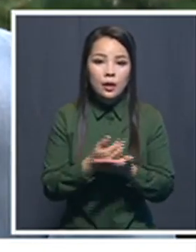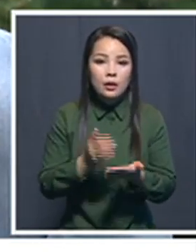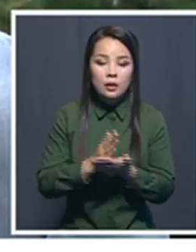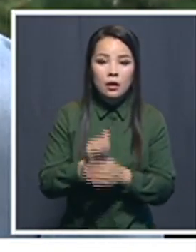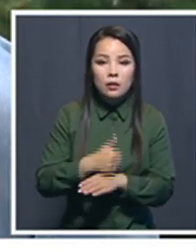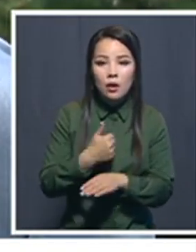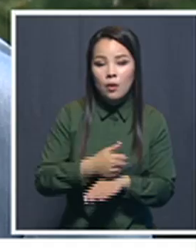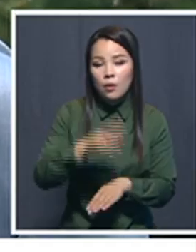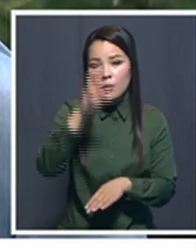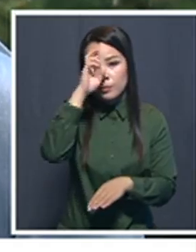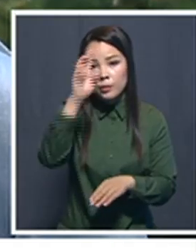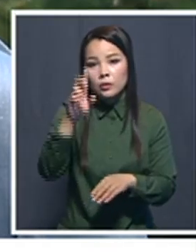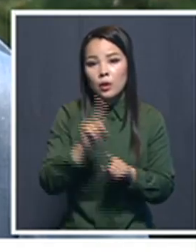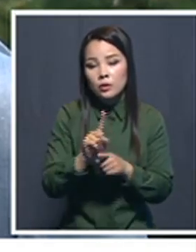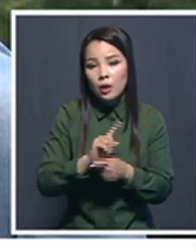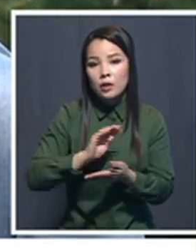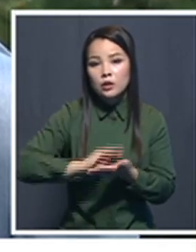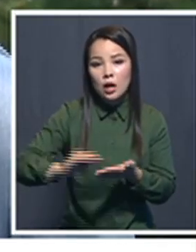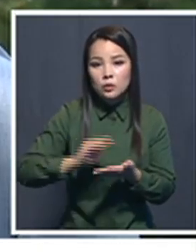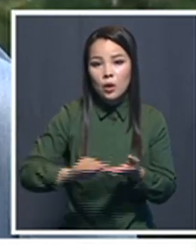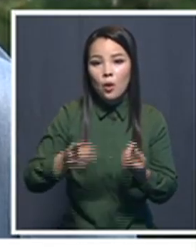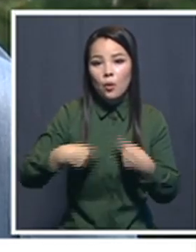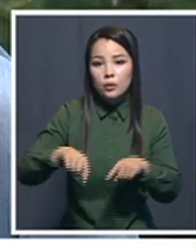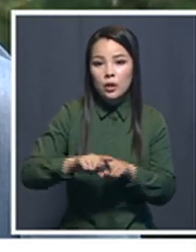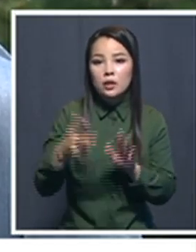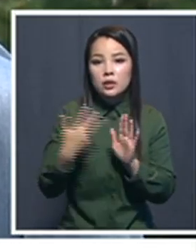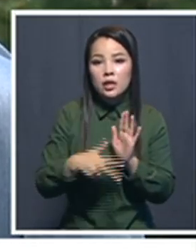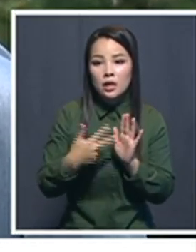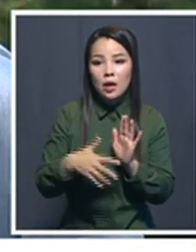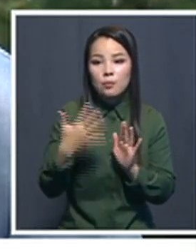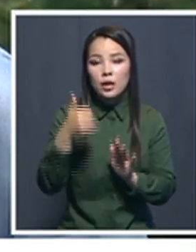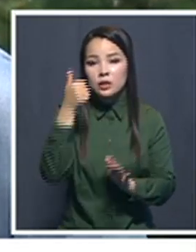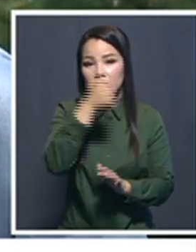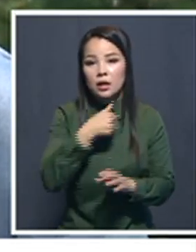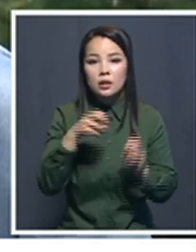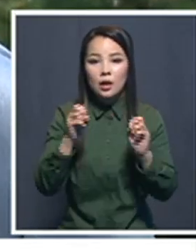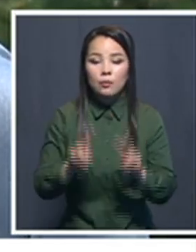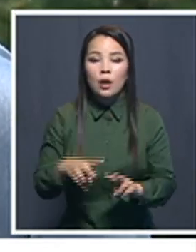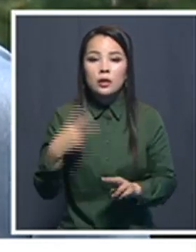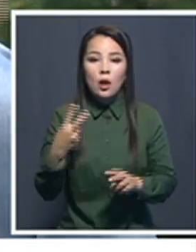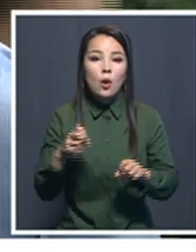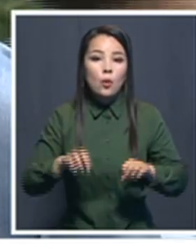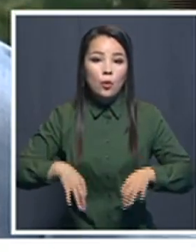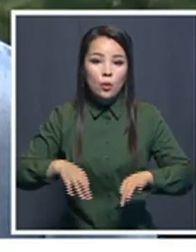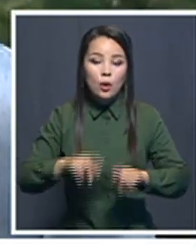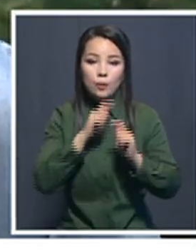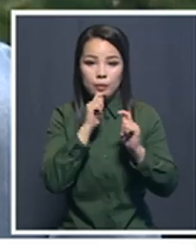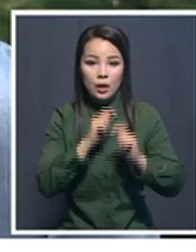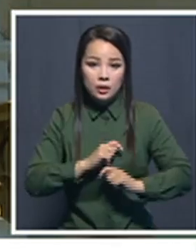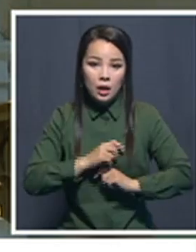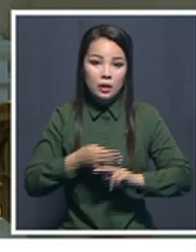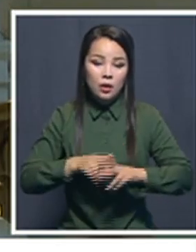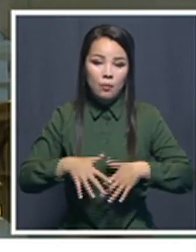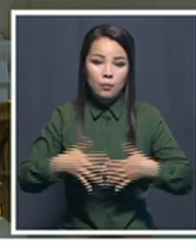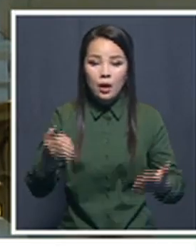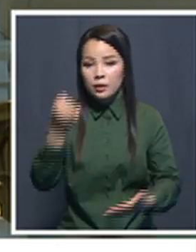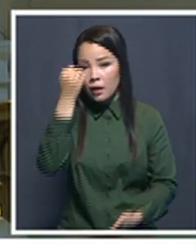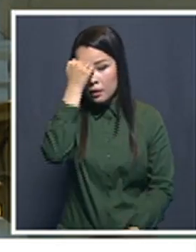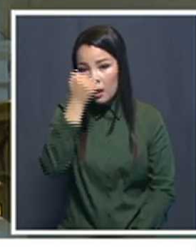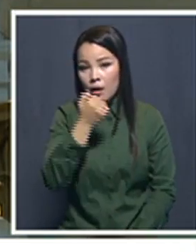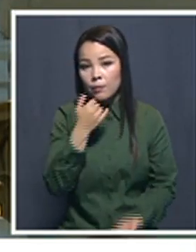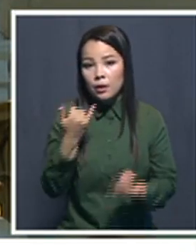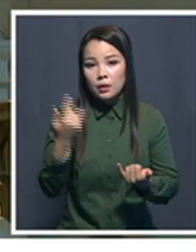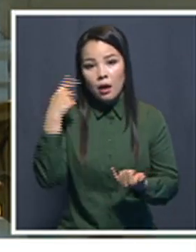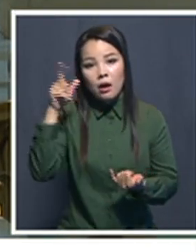басшысы жазушылар одағының 85 жылдығына арнап екі көлікті, екі тұлпарды сыйға тартып отыр. Ал келесі айда